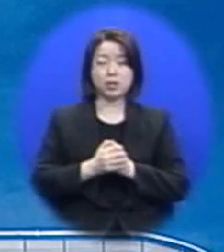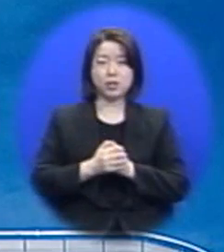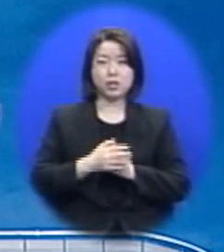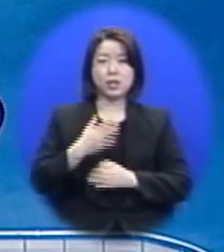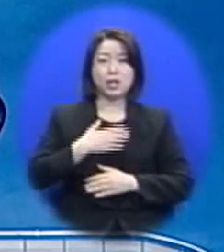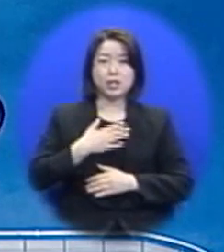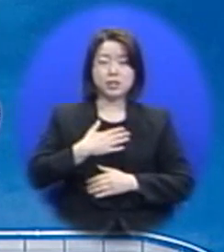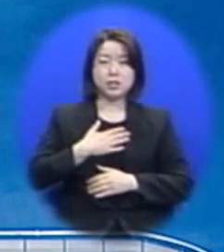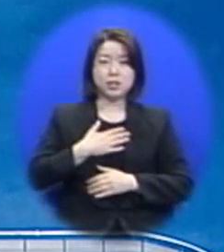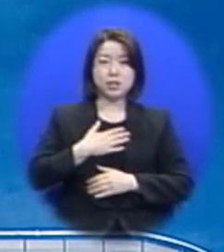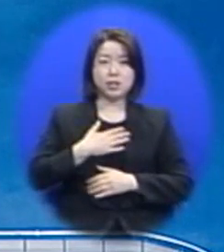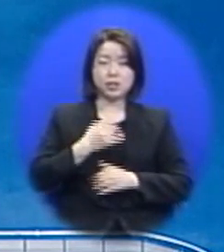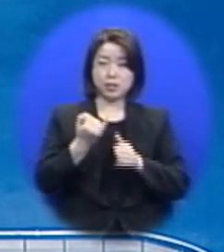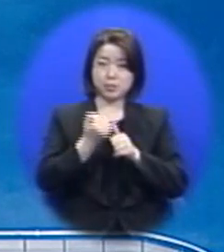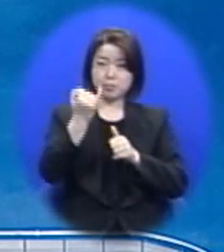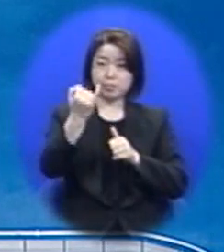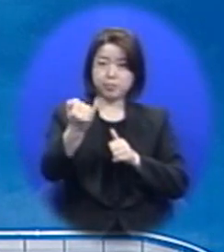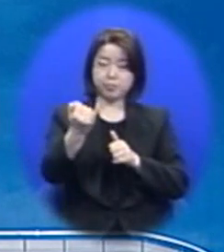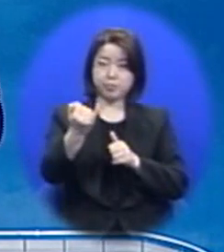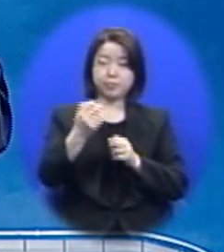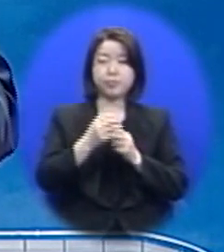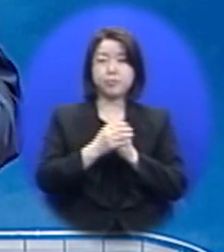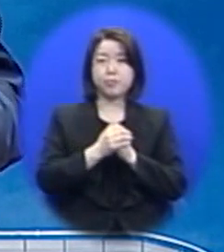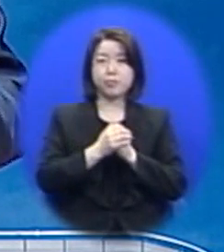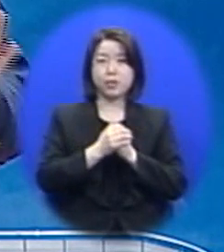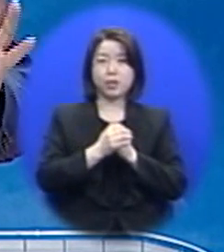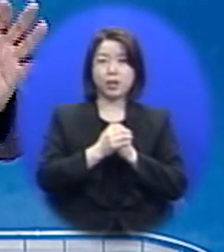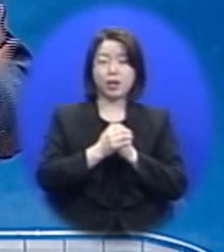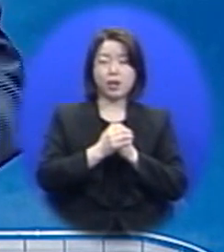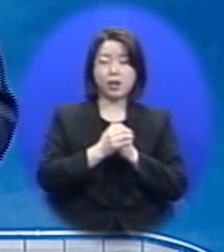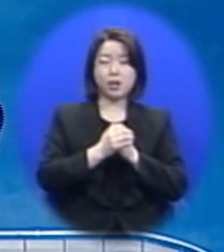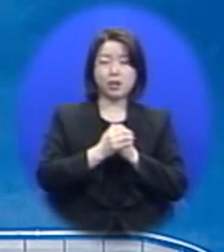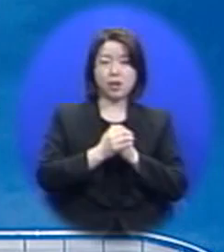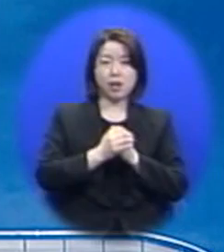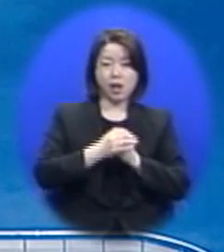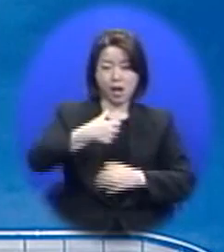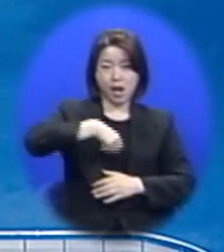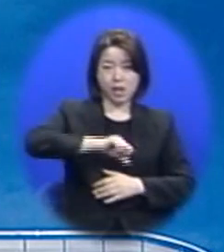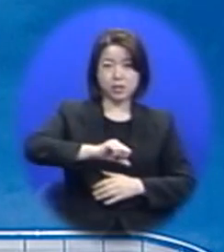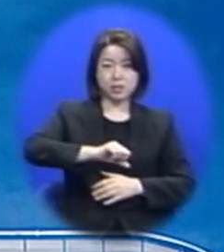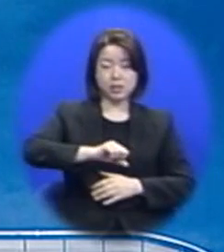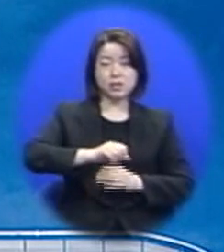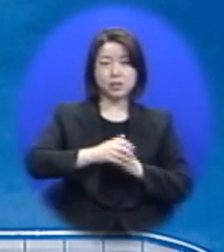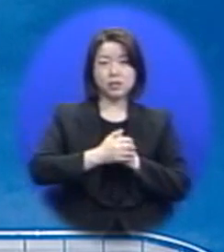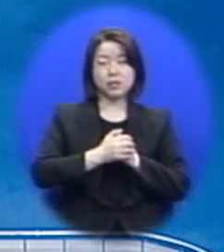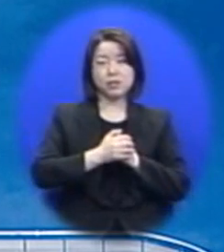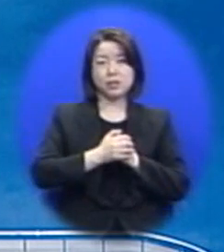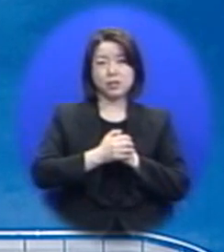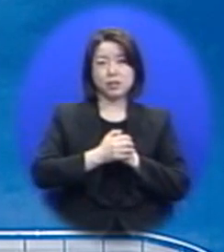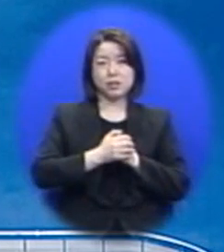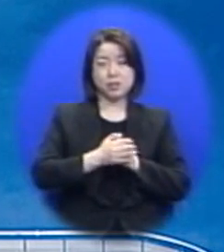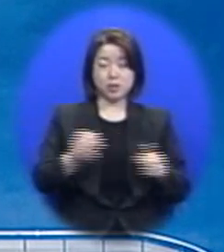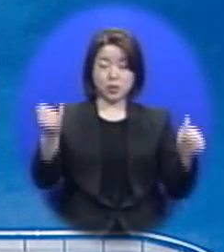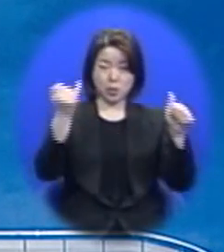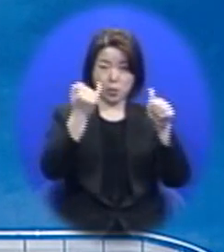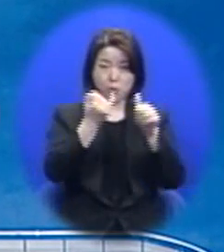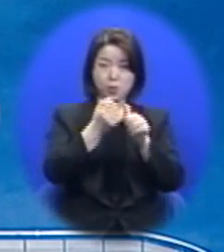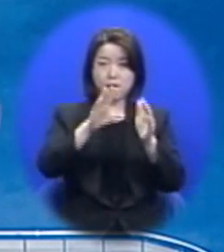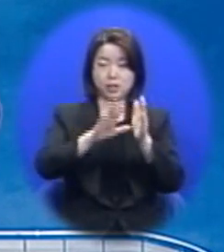장모님 외아들인 처남이 이제 결혼할 때가 되어서 어느 날 40일 금식